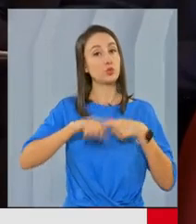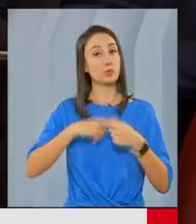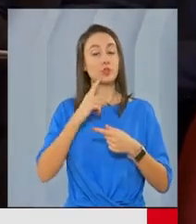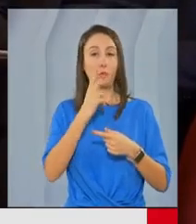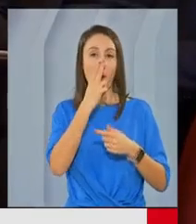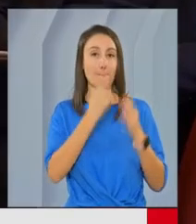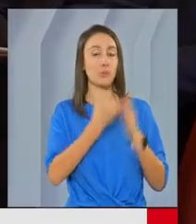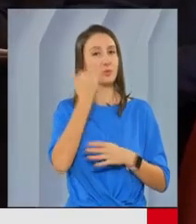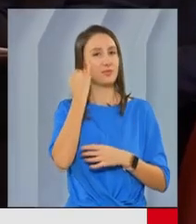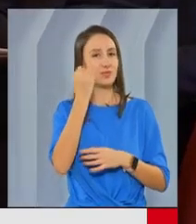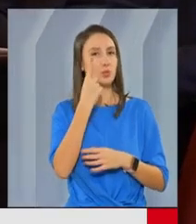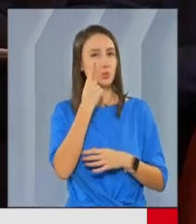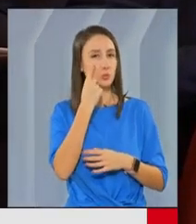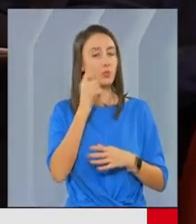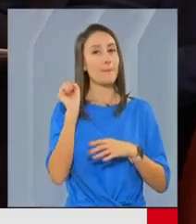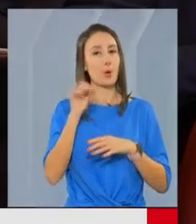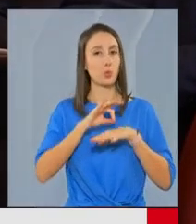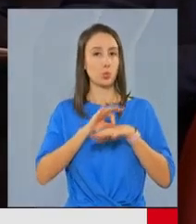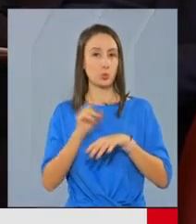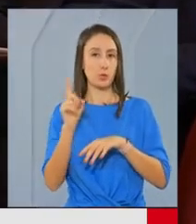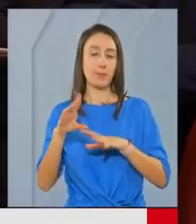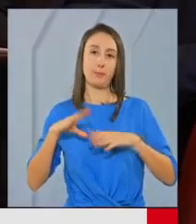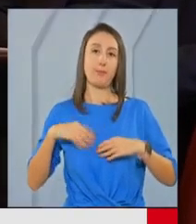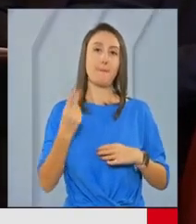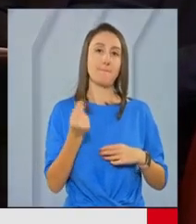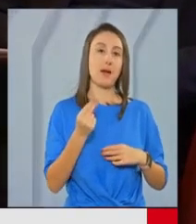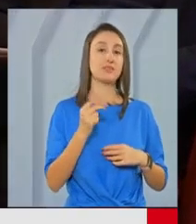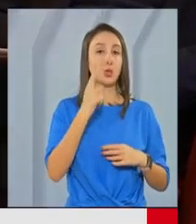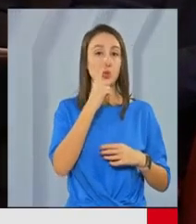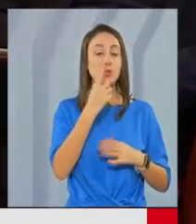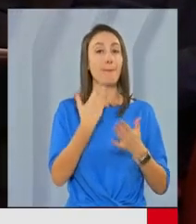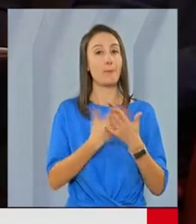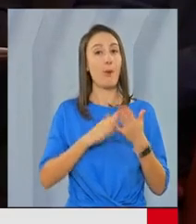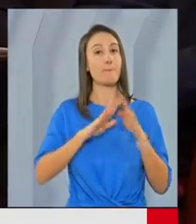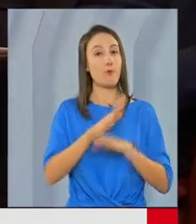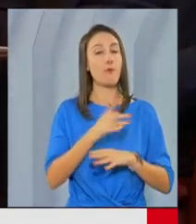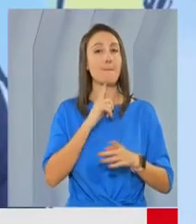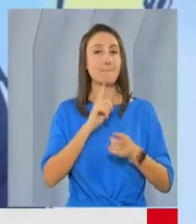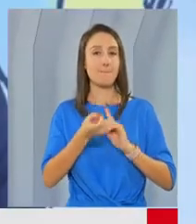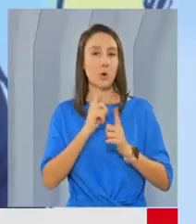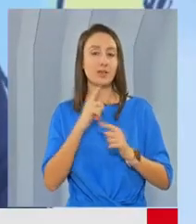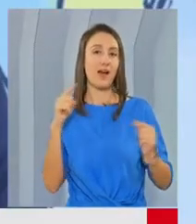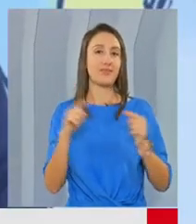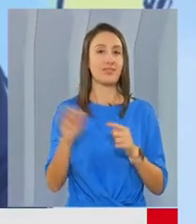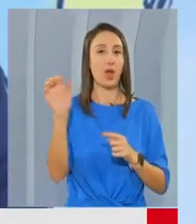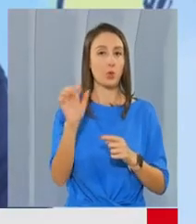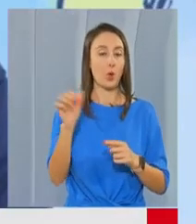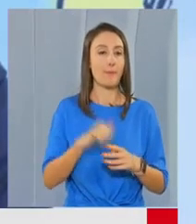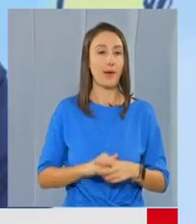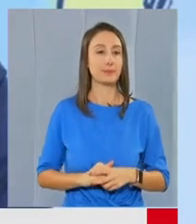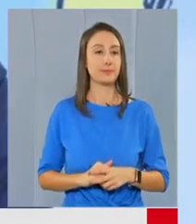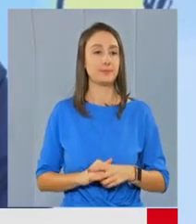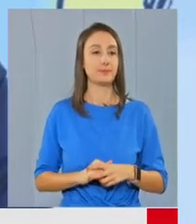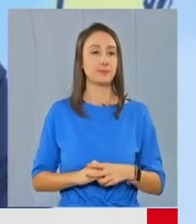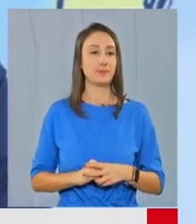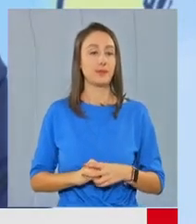au apărut suspiciuni că Partidul condus de el primea bani de la kremlin pentru a promova o politică antieuropeană nu în ultimul